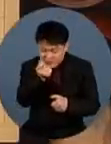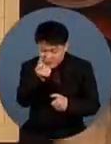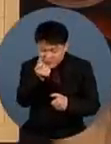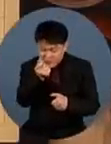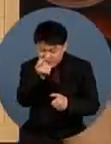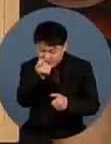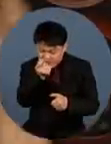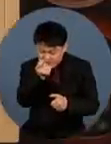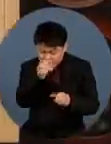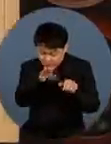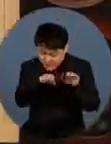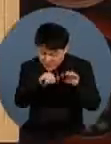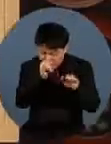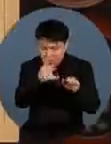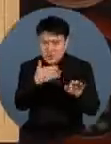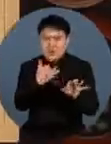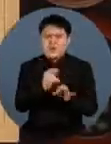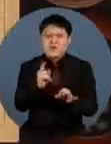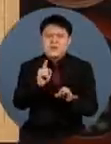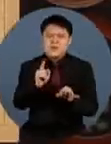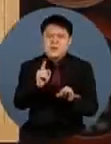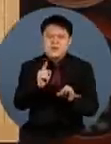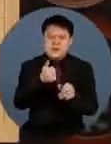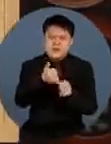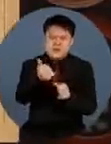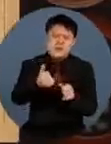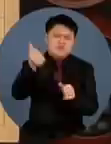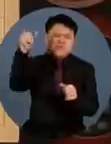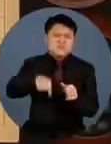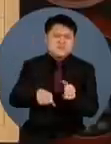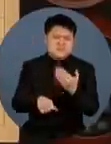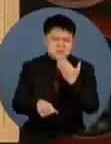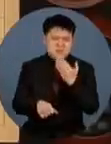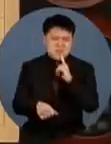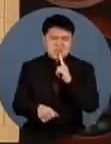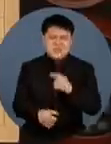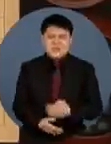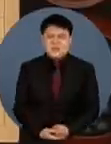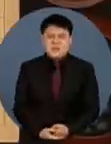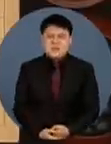그 틈새를 비집고 우위가 결정됩니다.